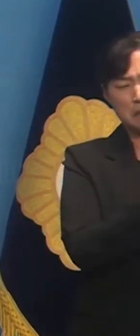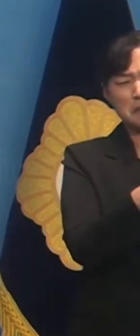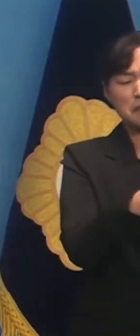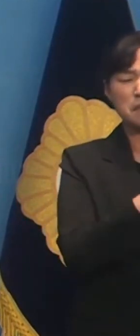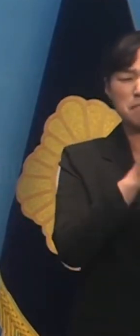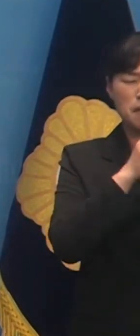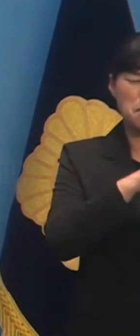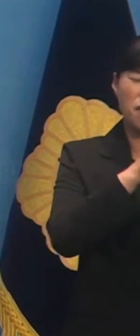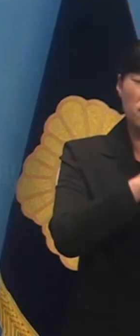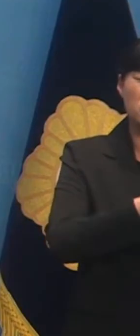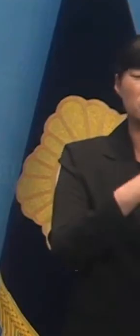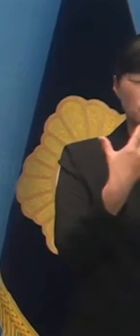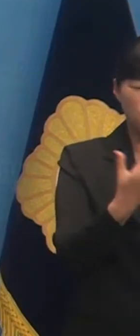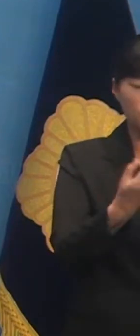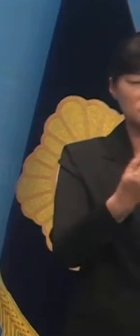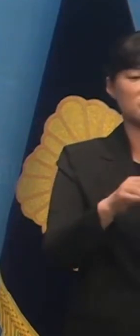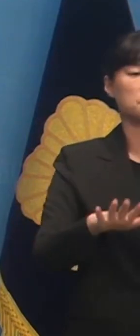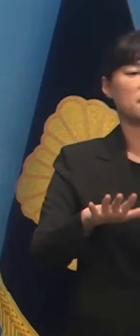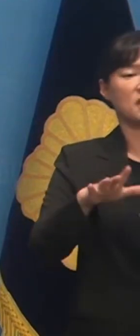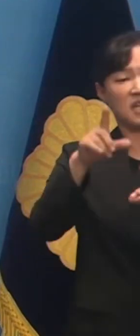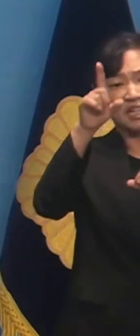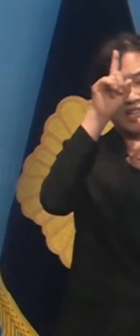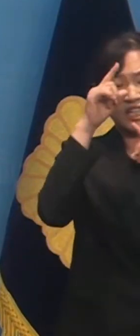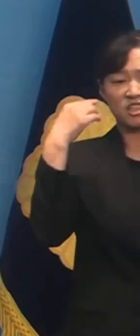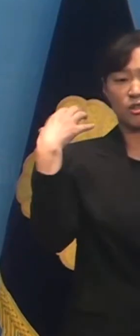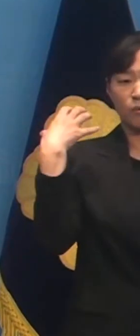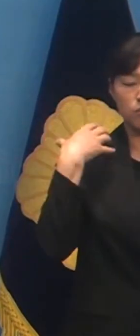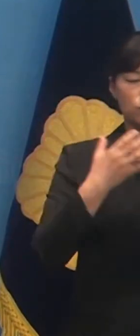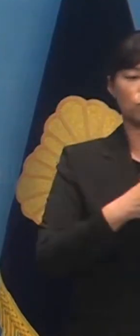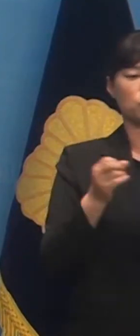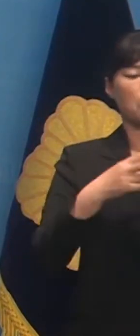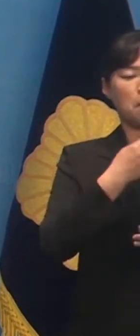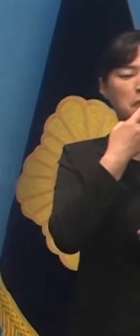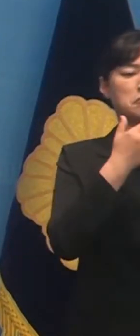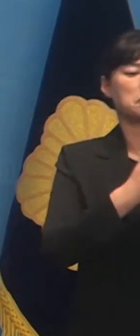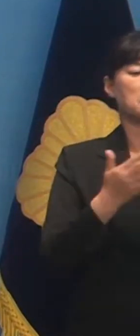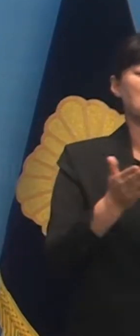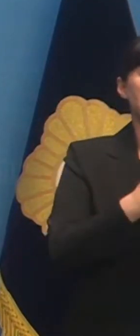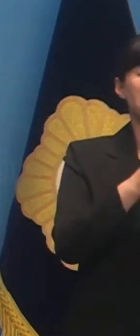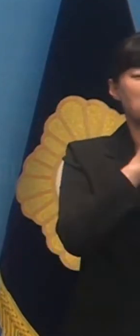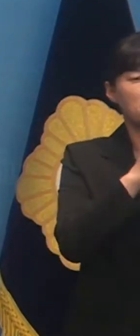버리고 이제는 이재명 정부와 민주당 탓만 하고 있습니다.